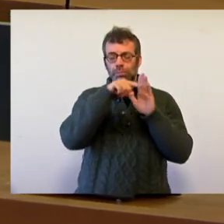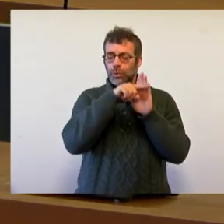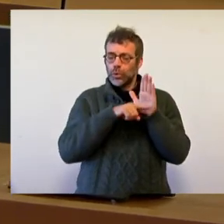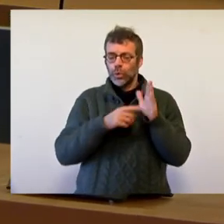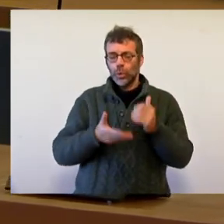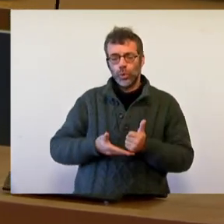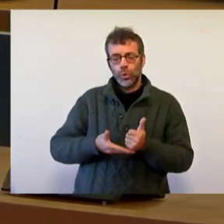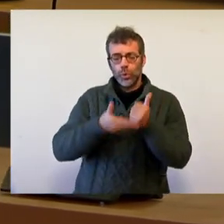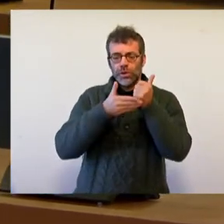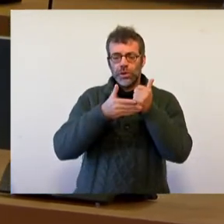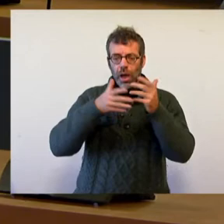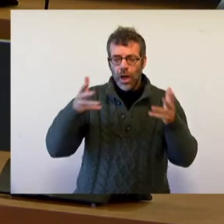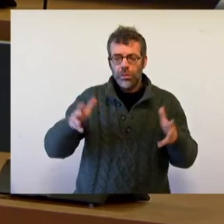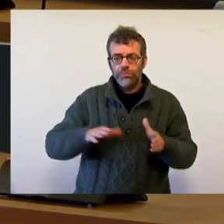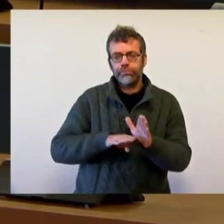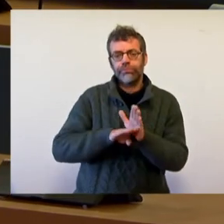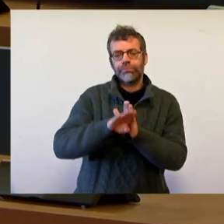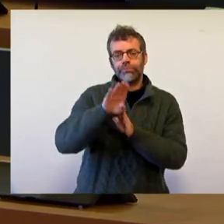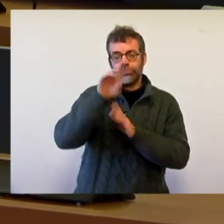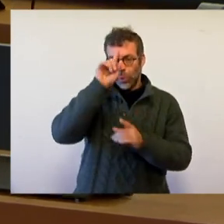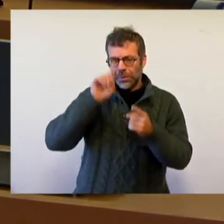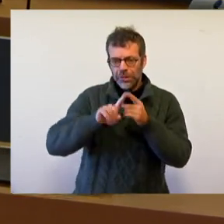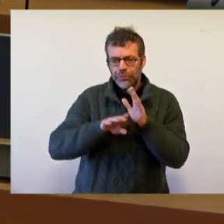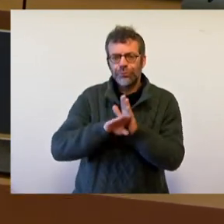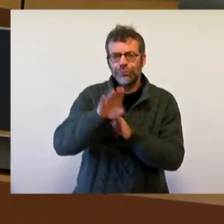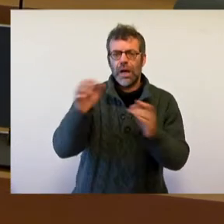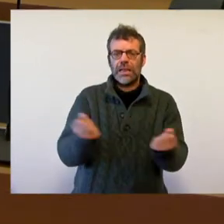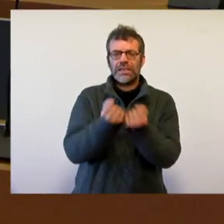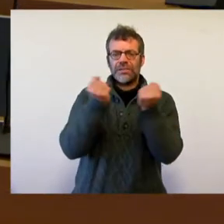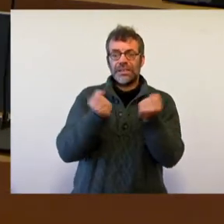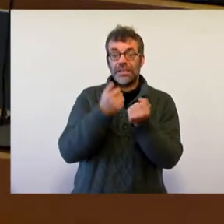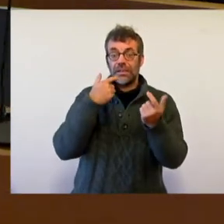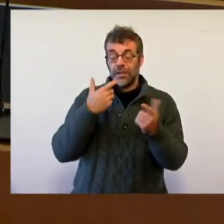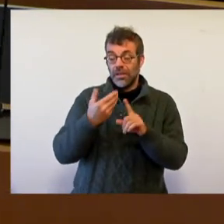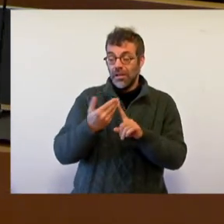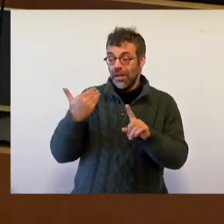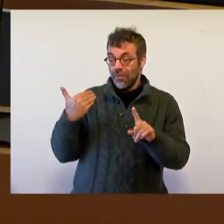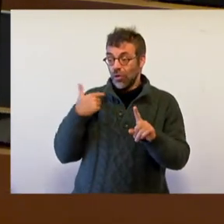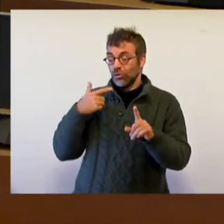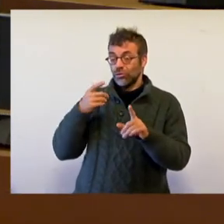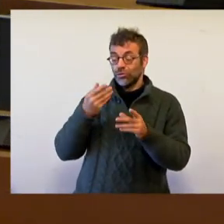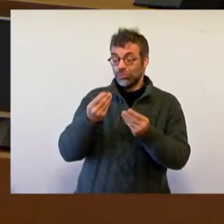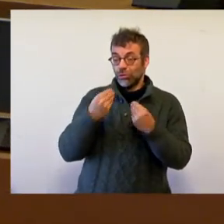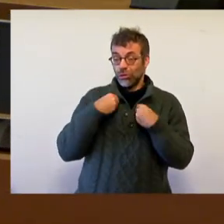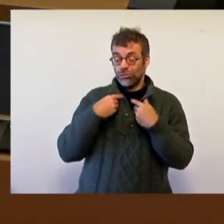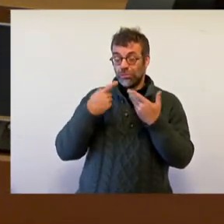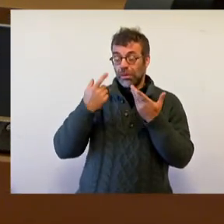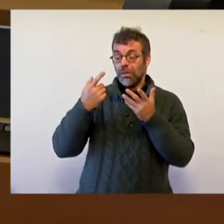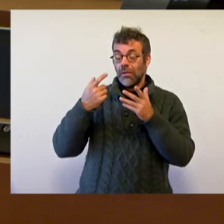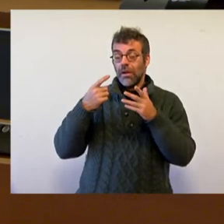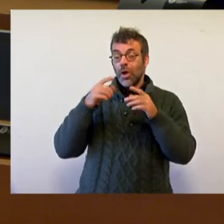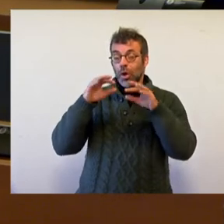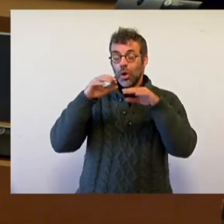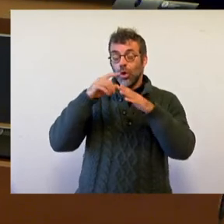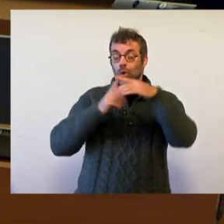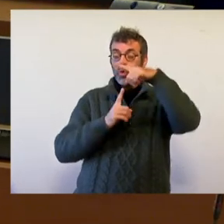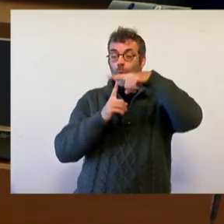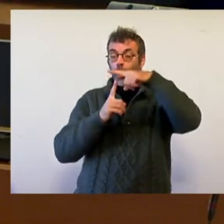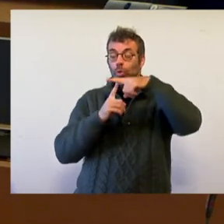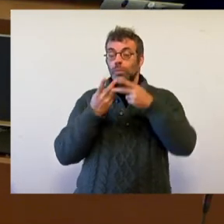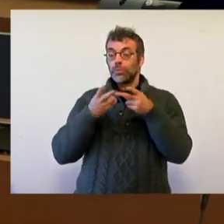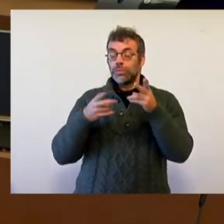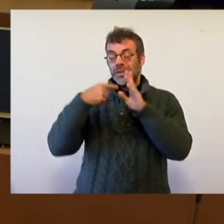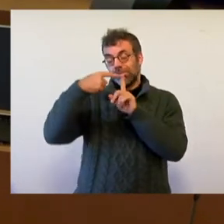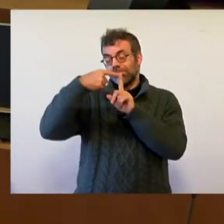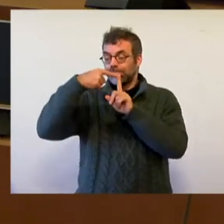entraîné une dégradation significative des comptes publics qui pourrait se traduire d'ici quelques années par la mise en place par